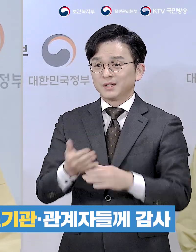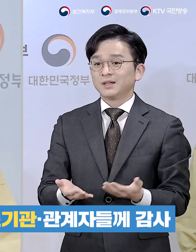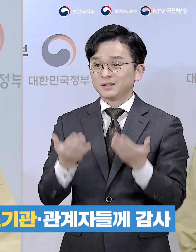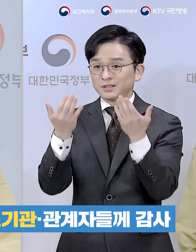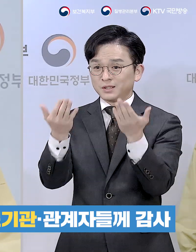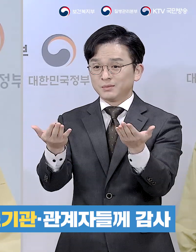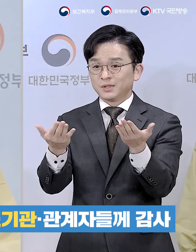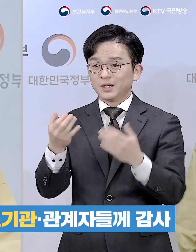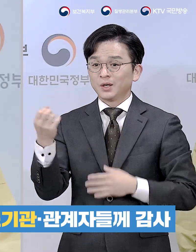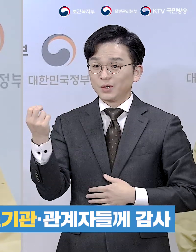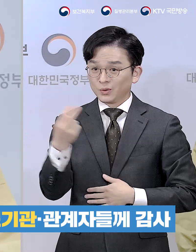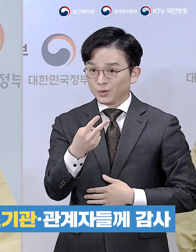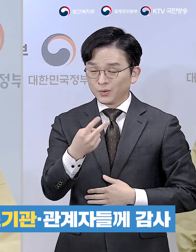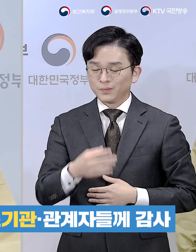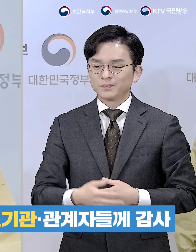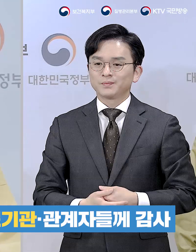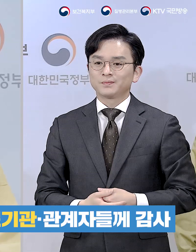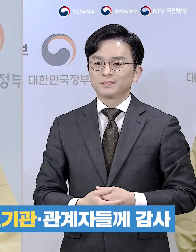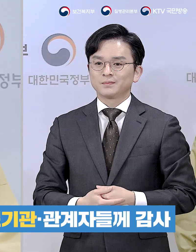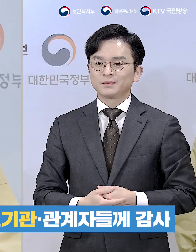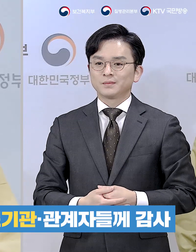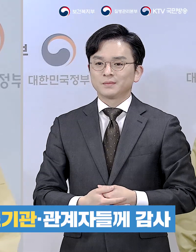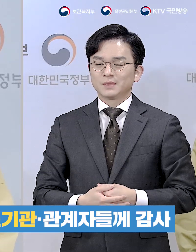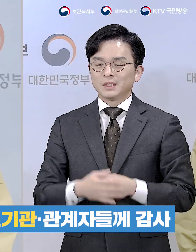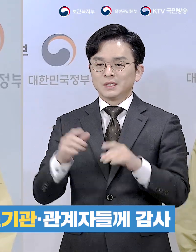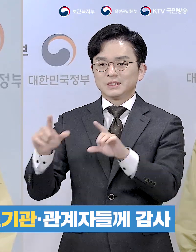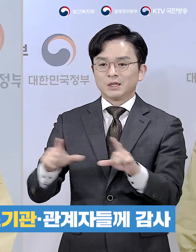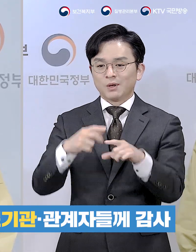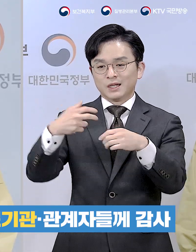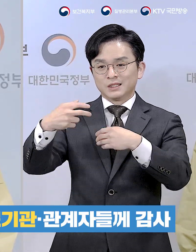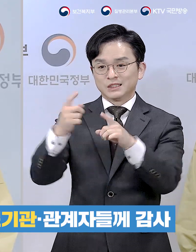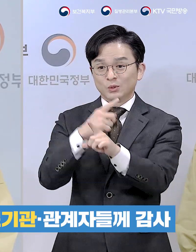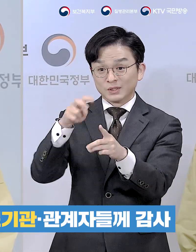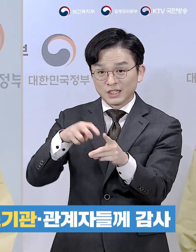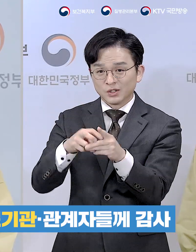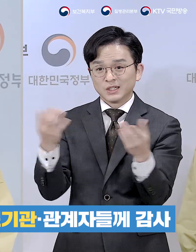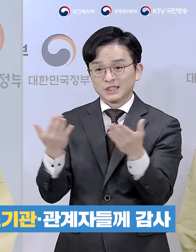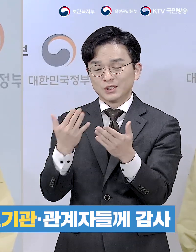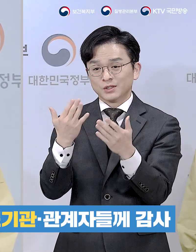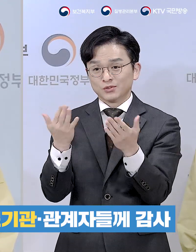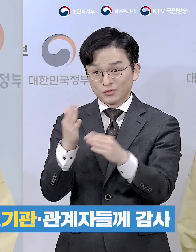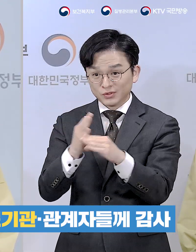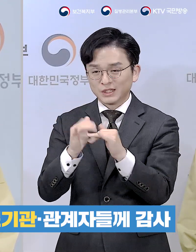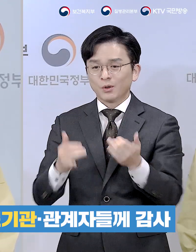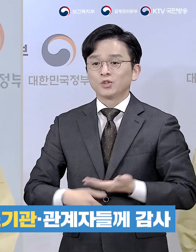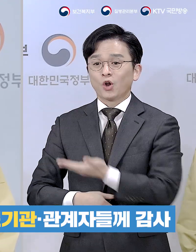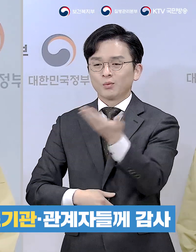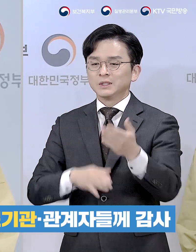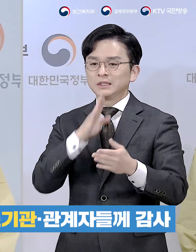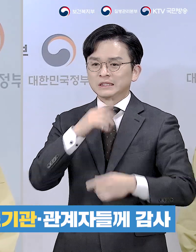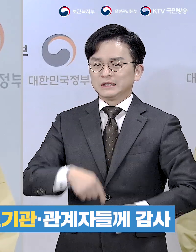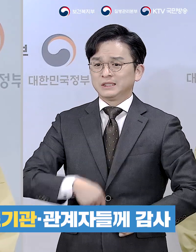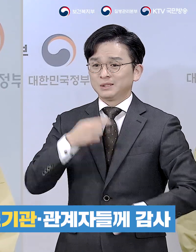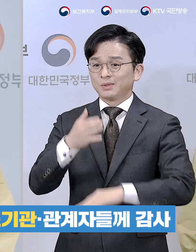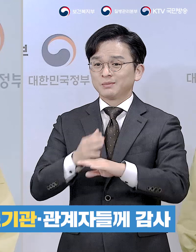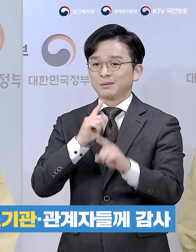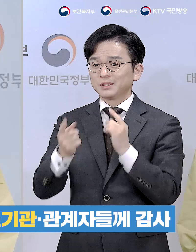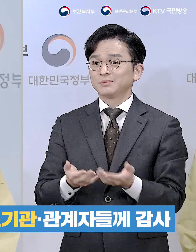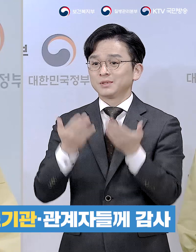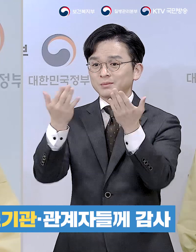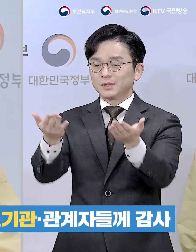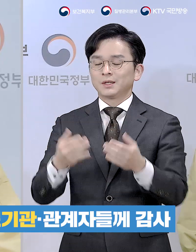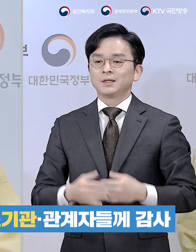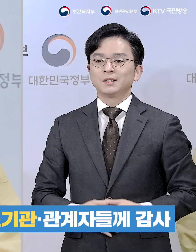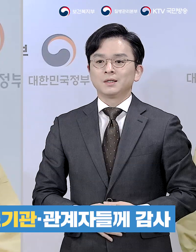맡아주시는 의료기관들에 감사드리며 센터에서 꾸준히 일을 도맡아 주시는 관계자 여러분께도 진심으로 감사드립니다.